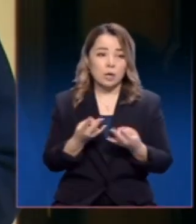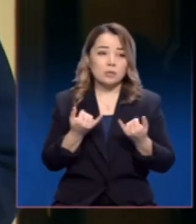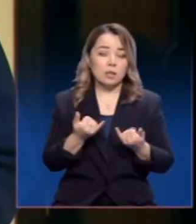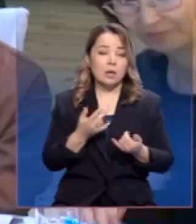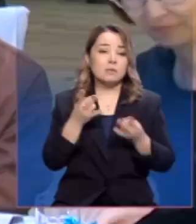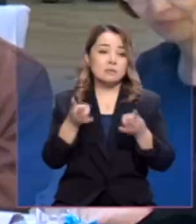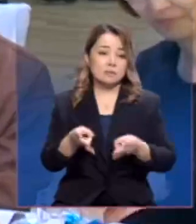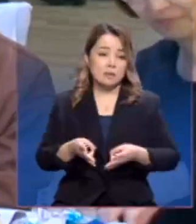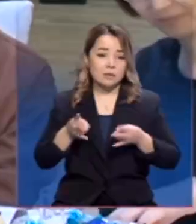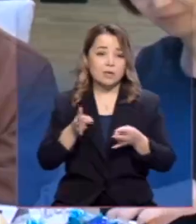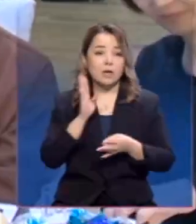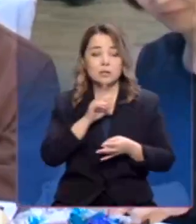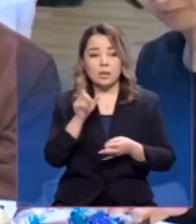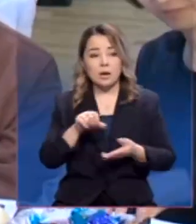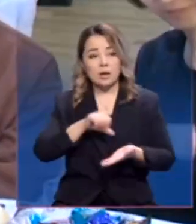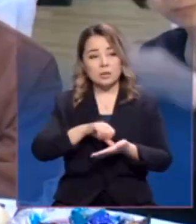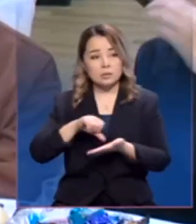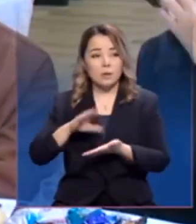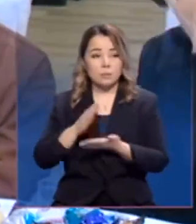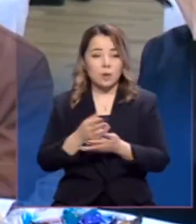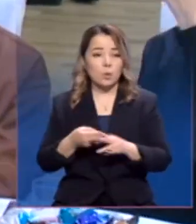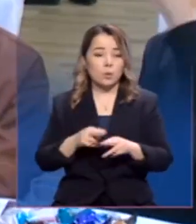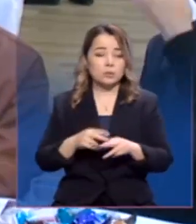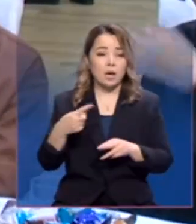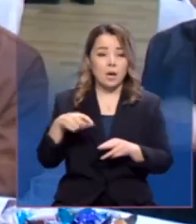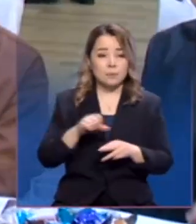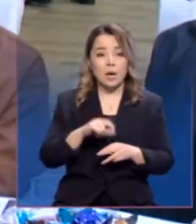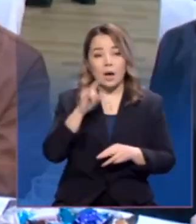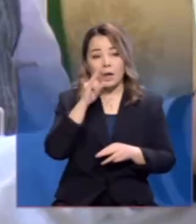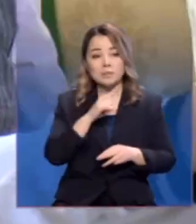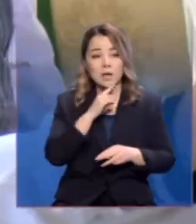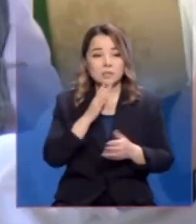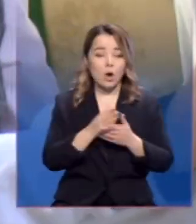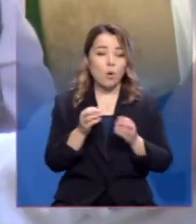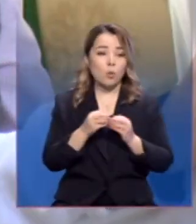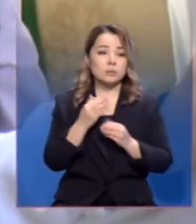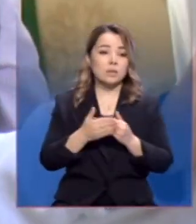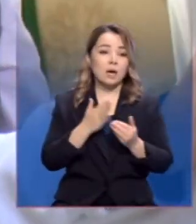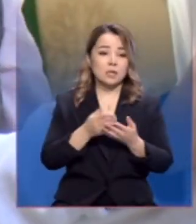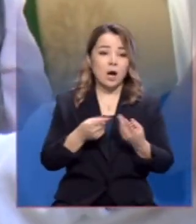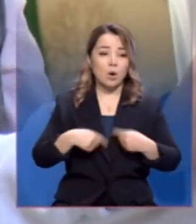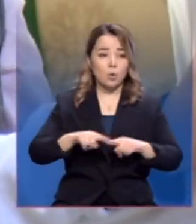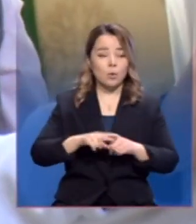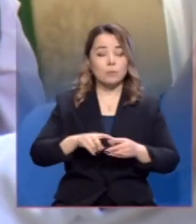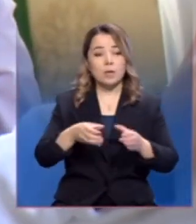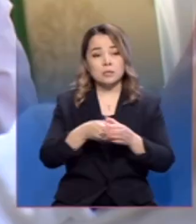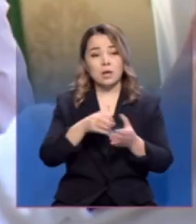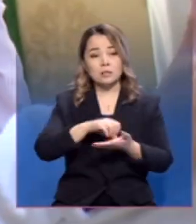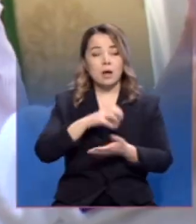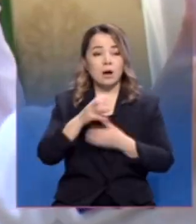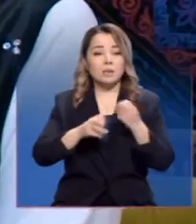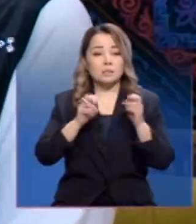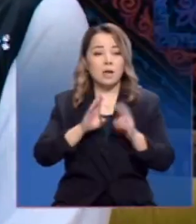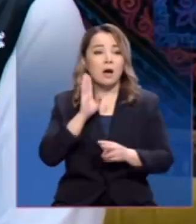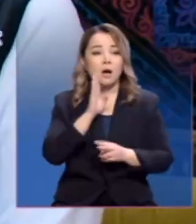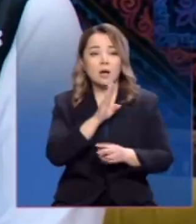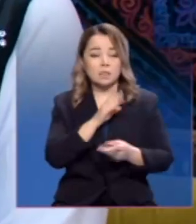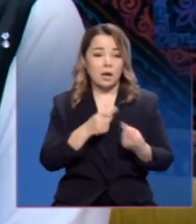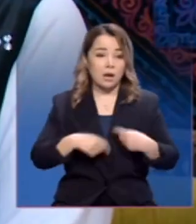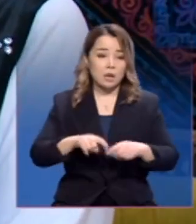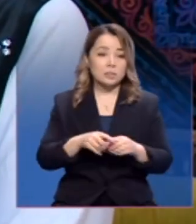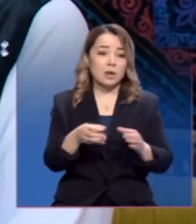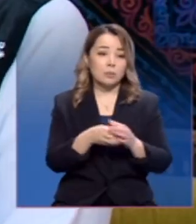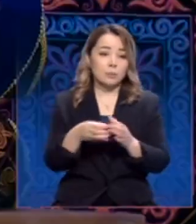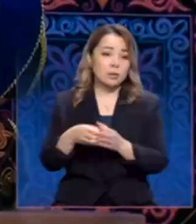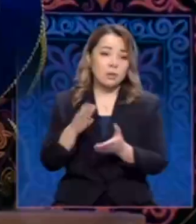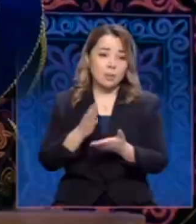бұл нәзік те күрделі мәселе. Сол үшін осы аптада Қазақстандағы 10-нан астам қоғамдық ұйым бірігіп, халықаралық аналар алқасын құрды. Сана мен сапаға